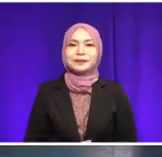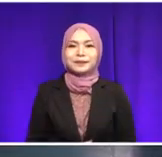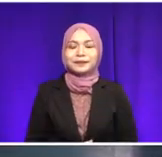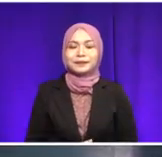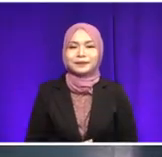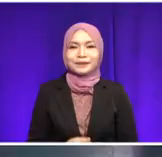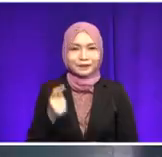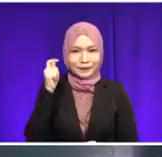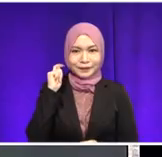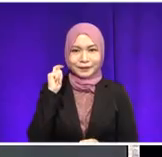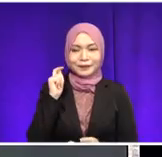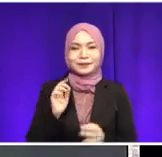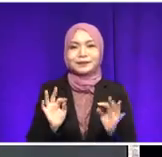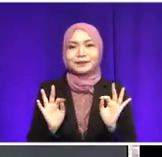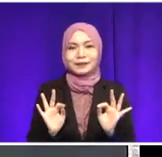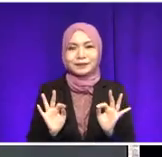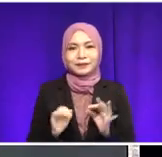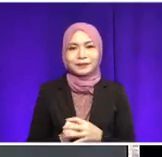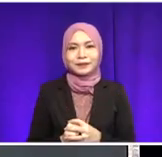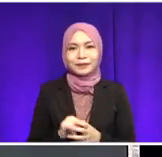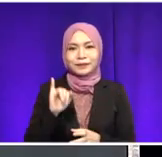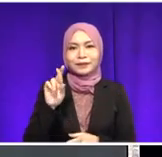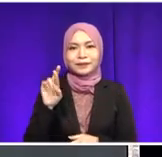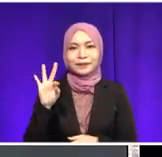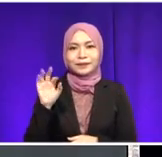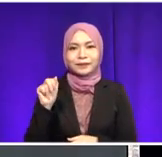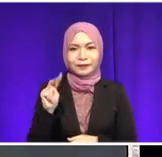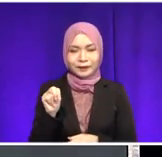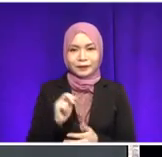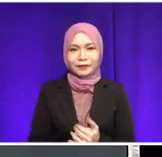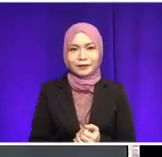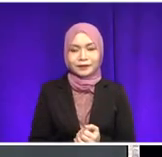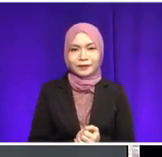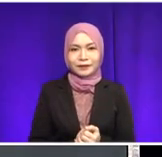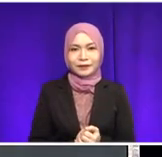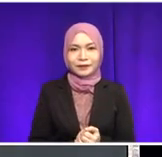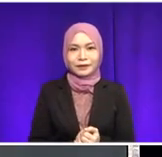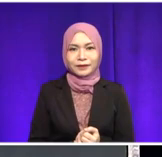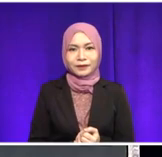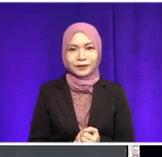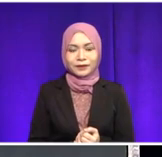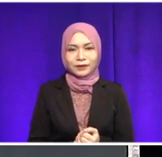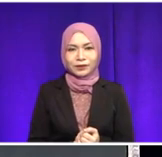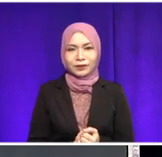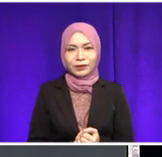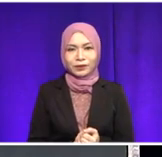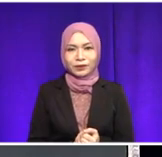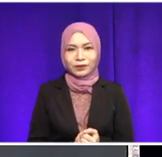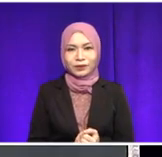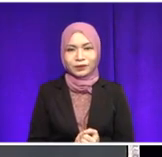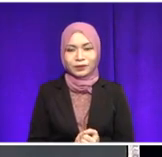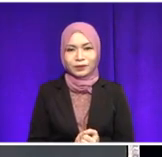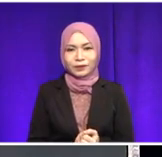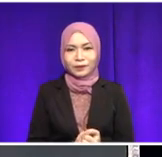tadi Kalau event di apa kita bermula dengan proses untuk